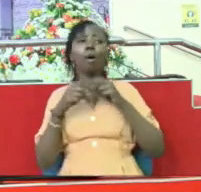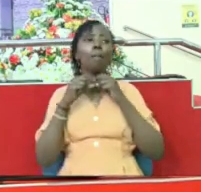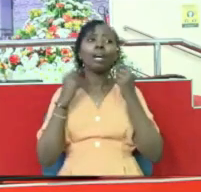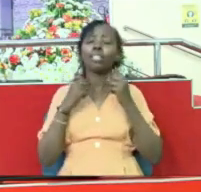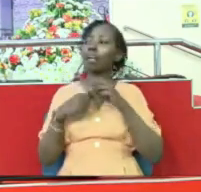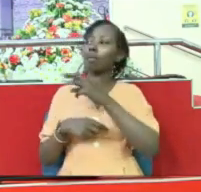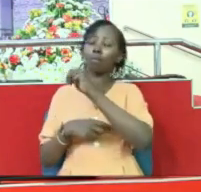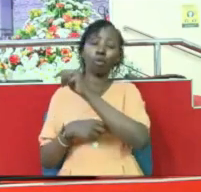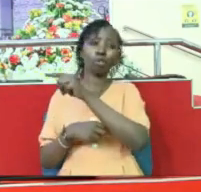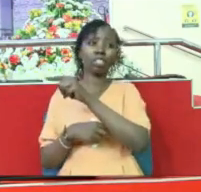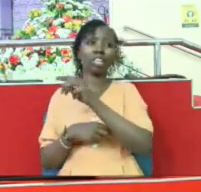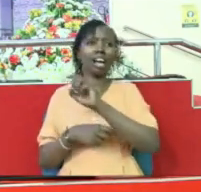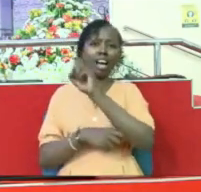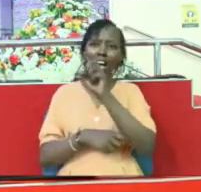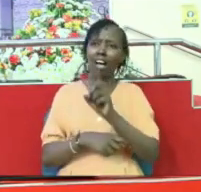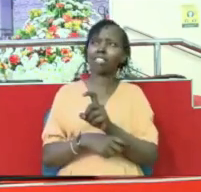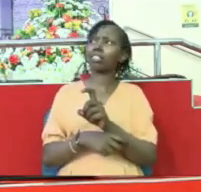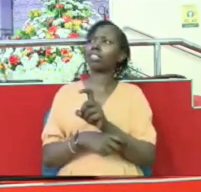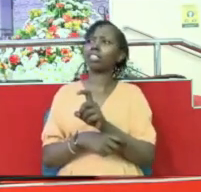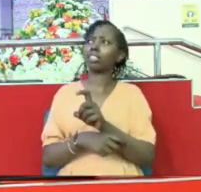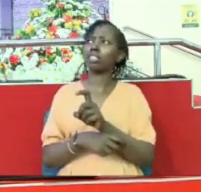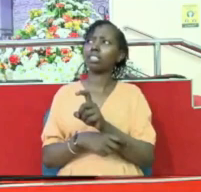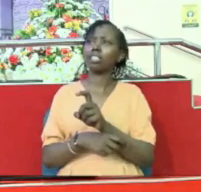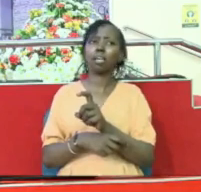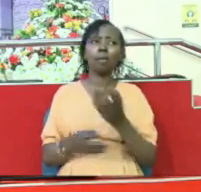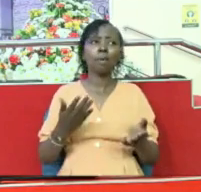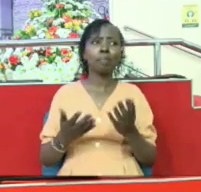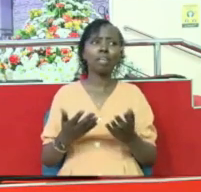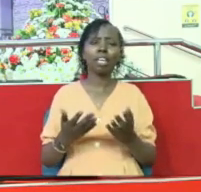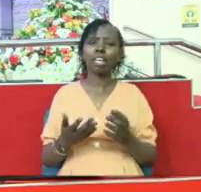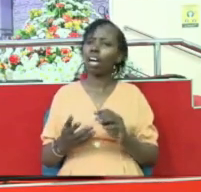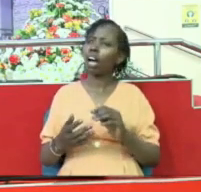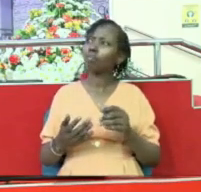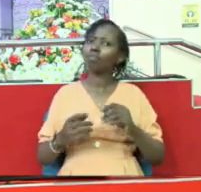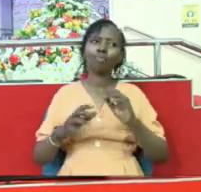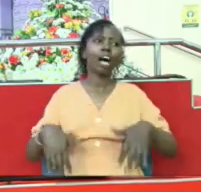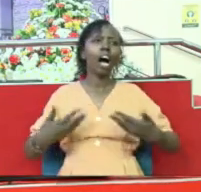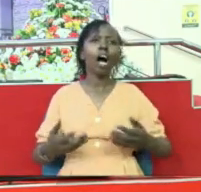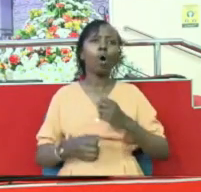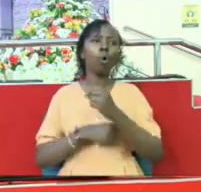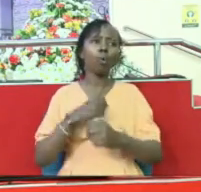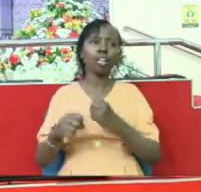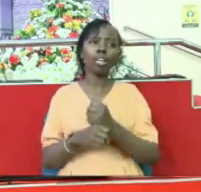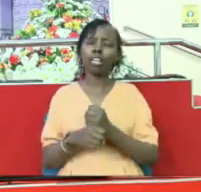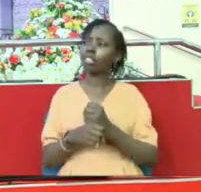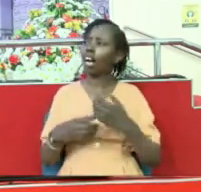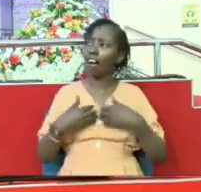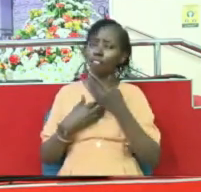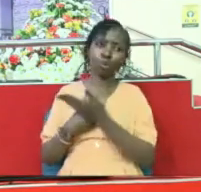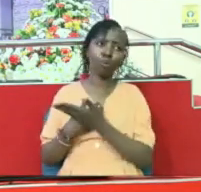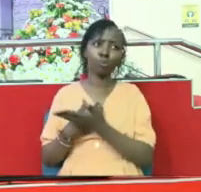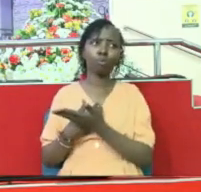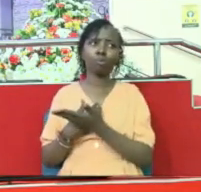he will be asked, the last question will be, how old are you? Utaulizwa uko miaka mingapi wewe? And then when he said his age, the form is taken to